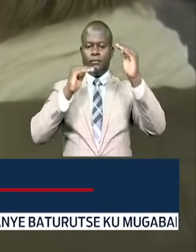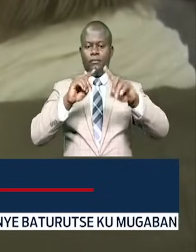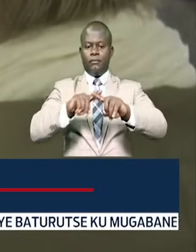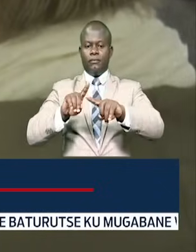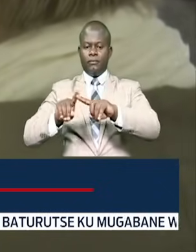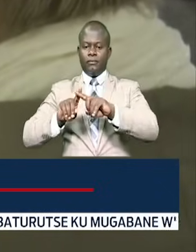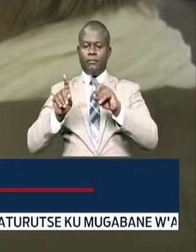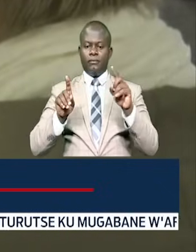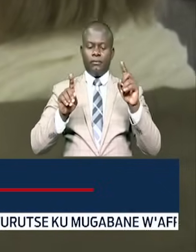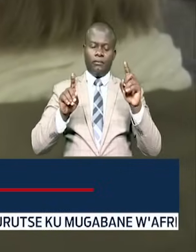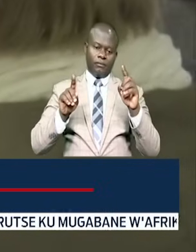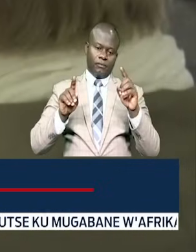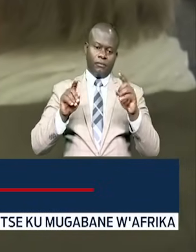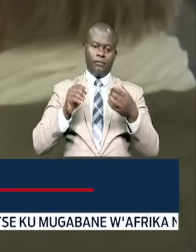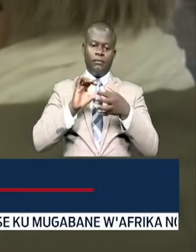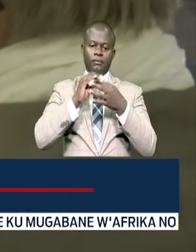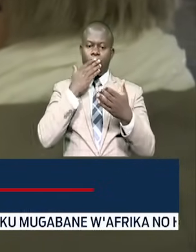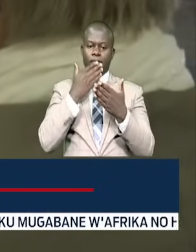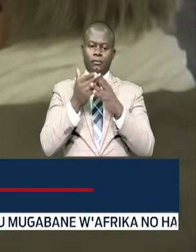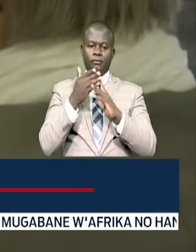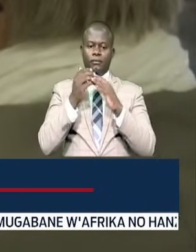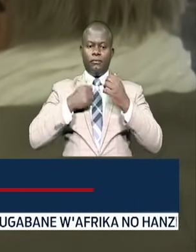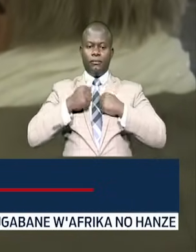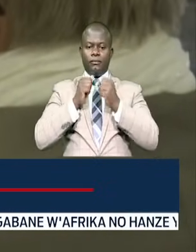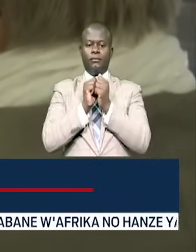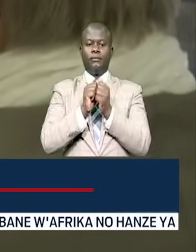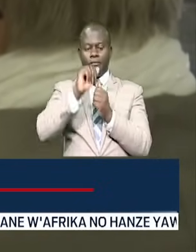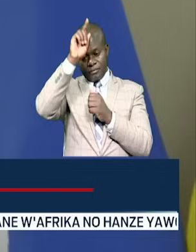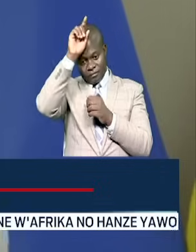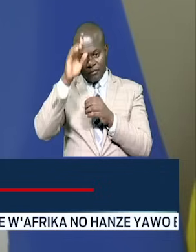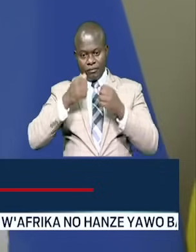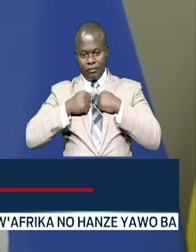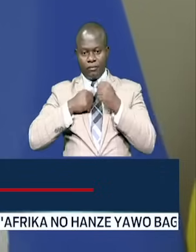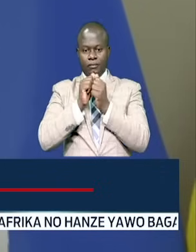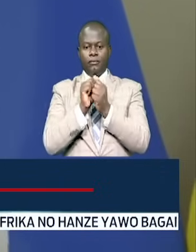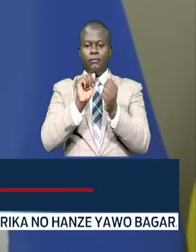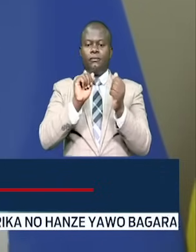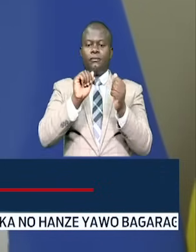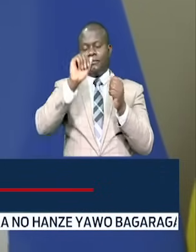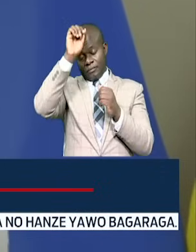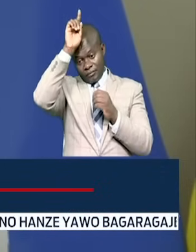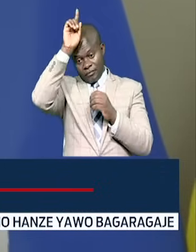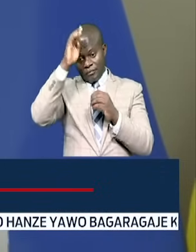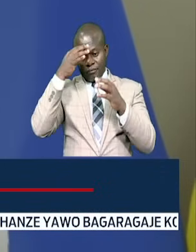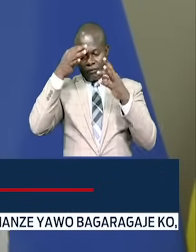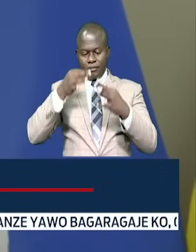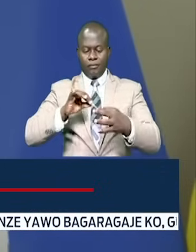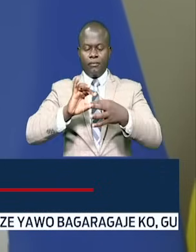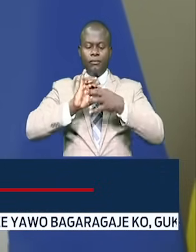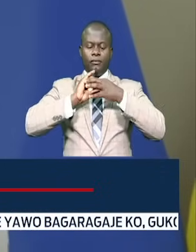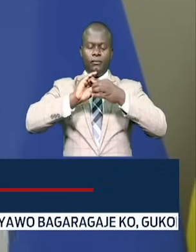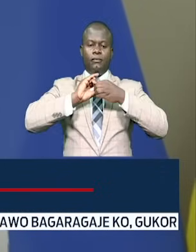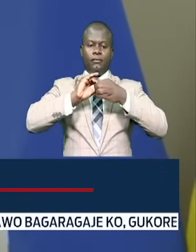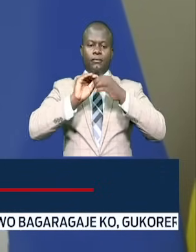zitandukanye hanozwa umubano mwiza usanzwe hagati y'u Rwanda n'Ubudage. U Rwanda n'Ubudage byiyemeje rero kurushaho kwagura ufatanye